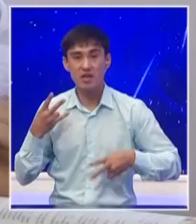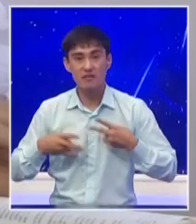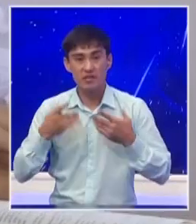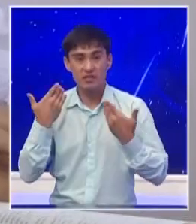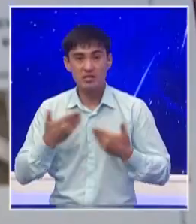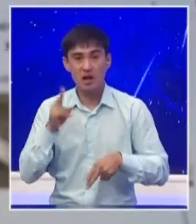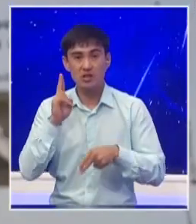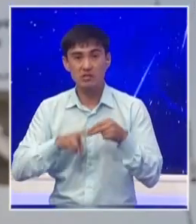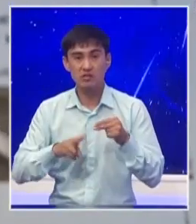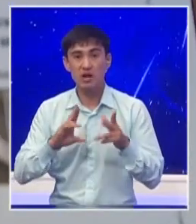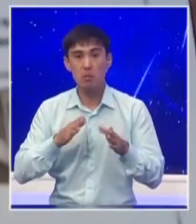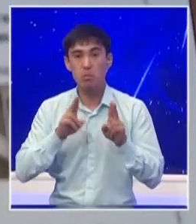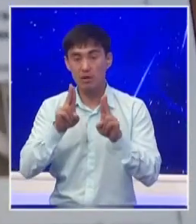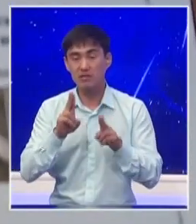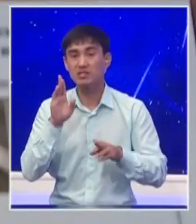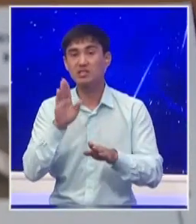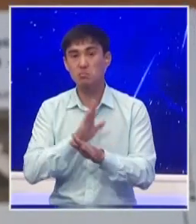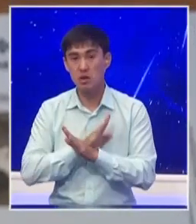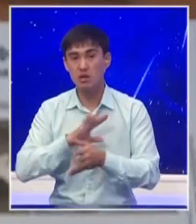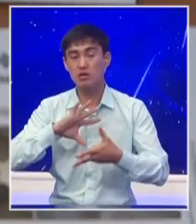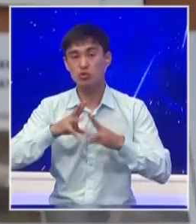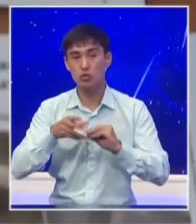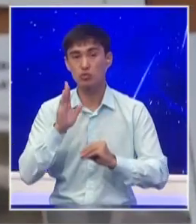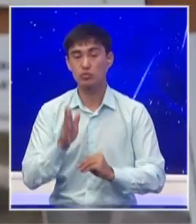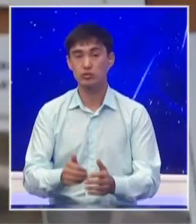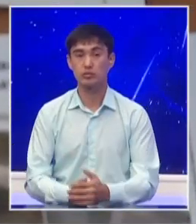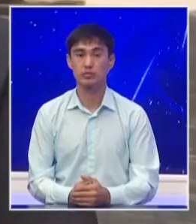и заканчивающееся, как правило, смертельным исходом.